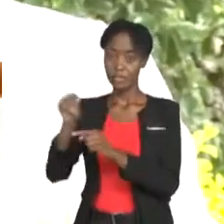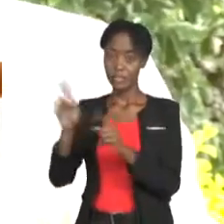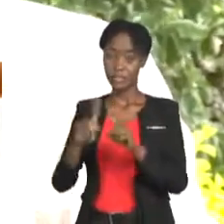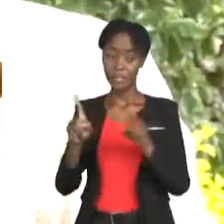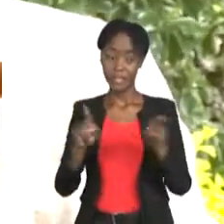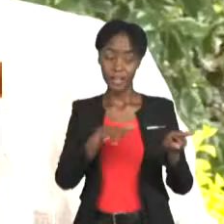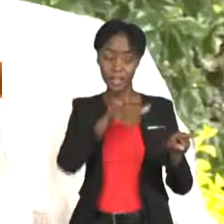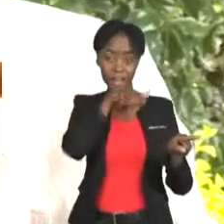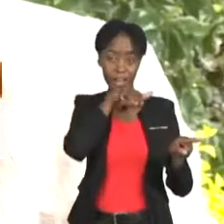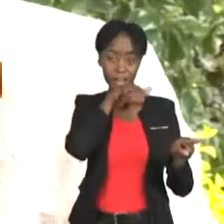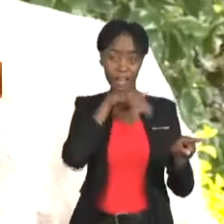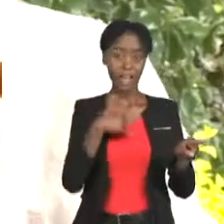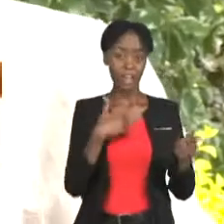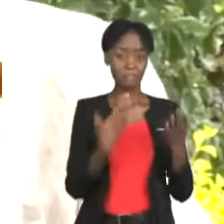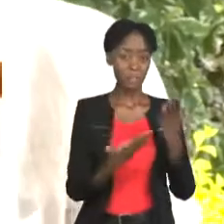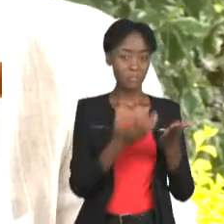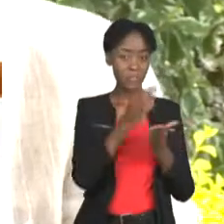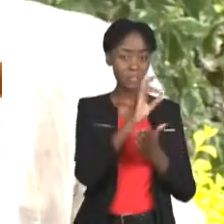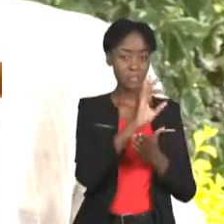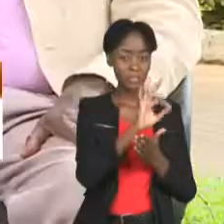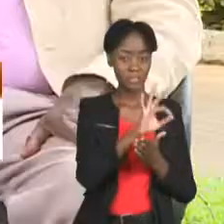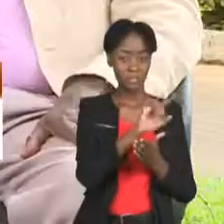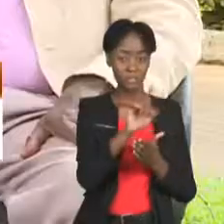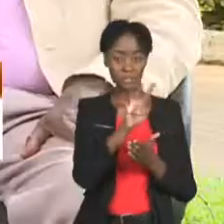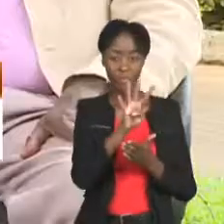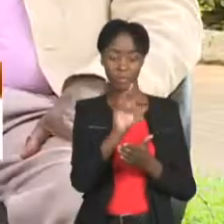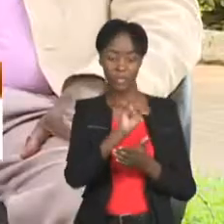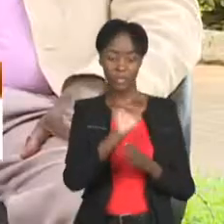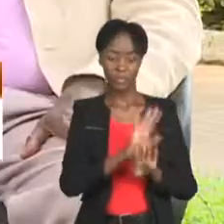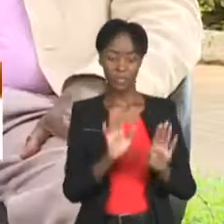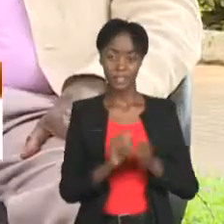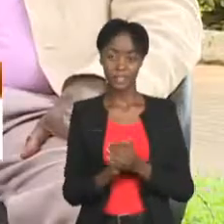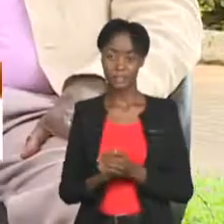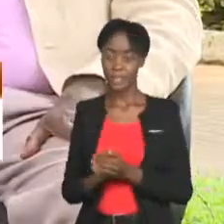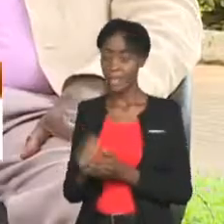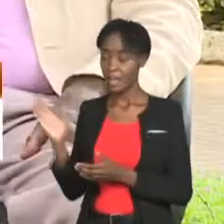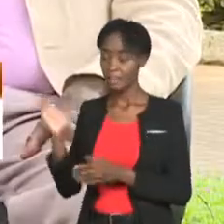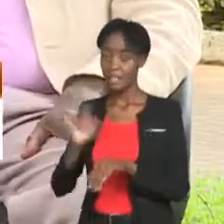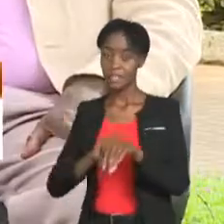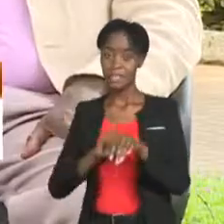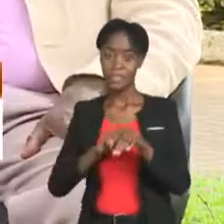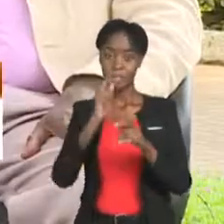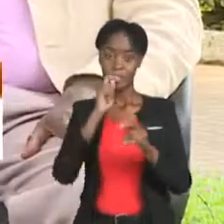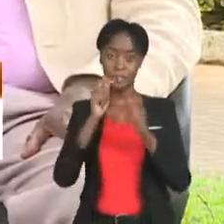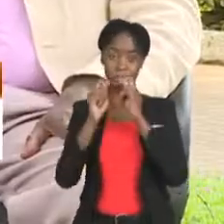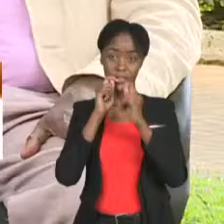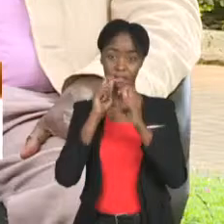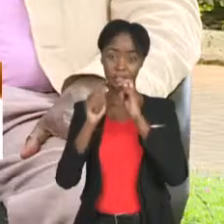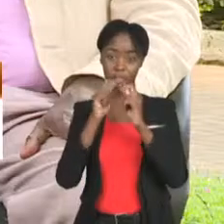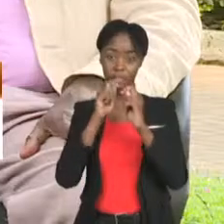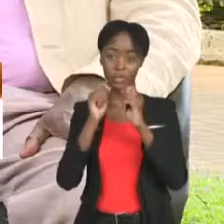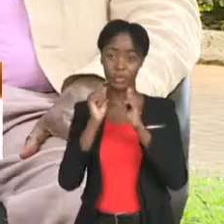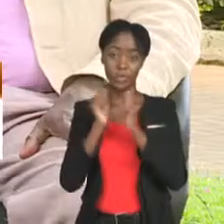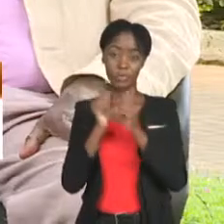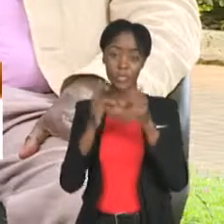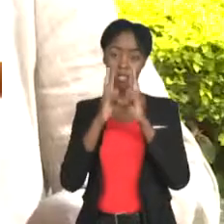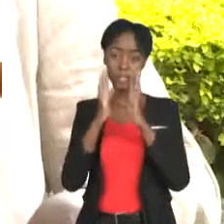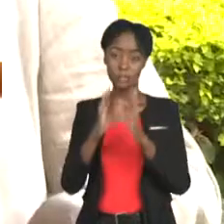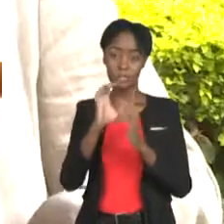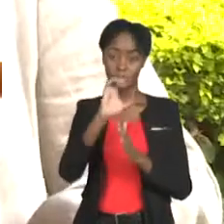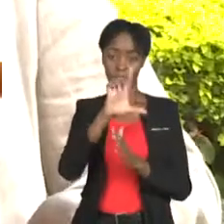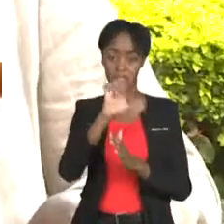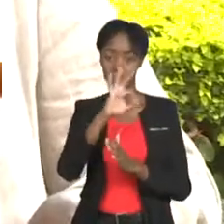having between 3 and 4 million. Kwenye mahojiano na ripota wa runinga ya Switch Clifford Ndubi,